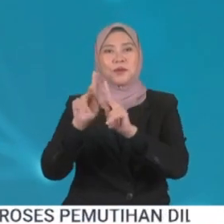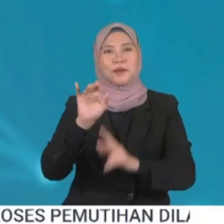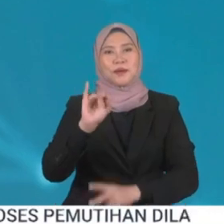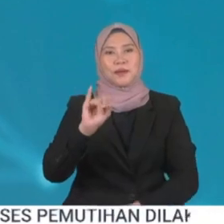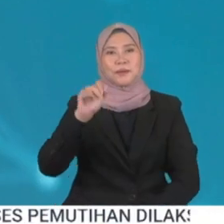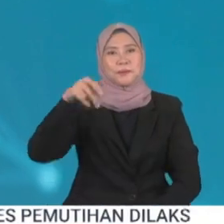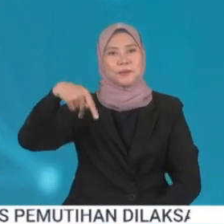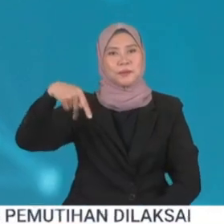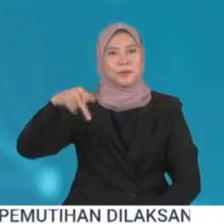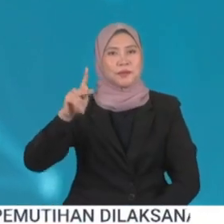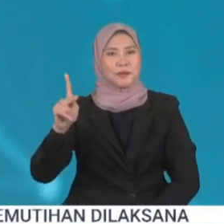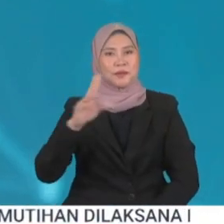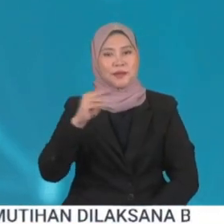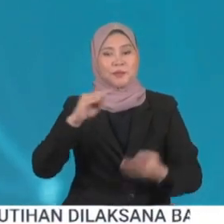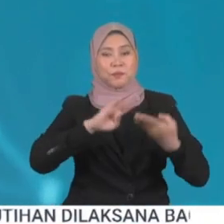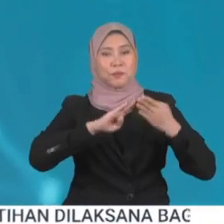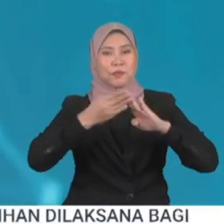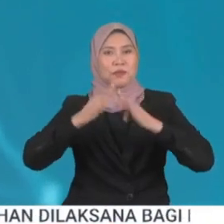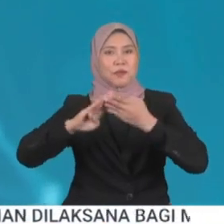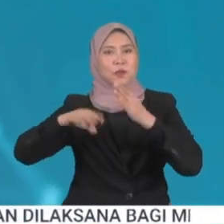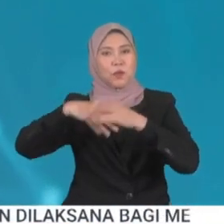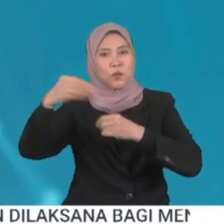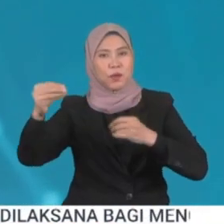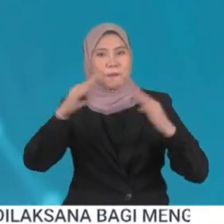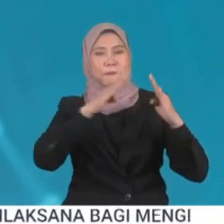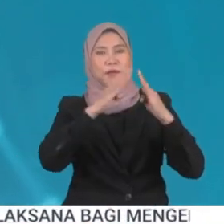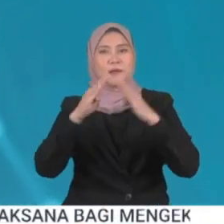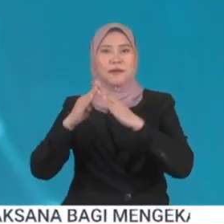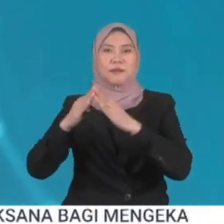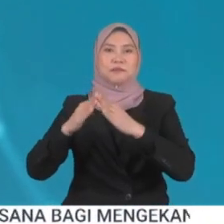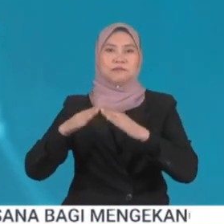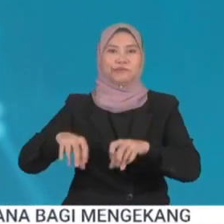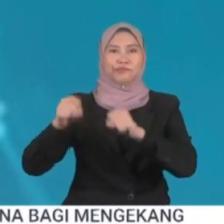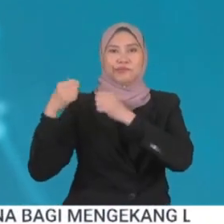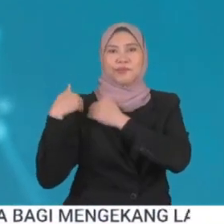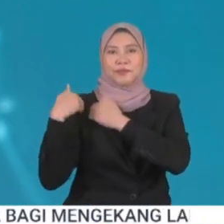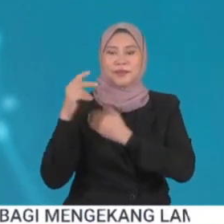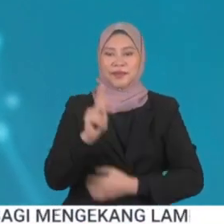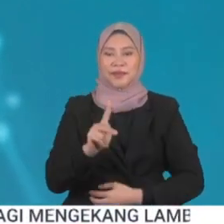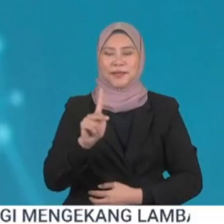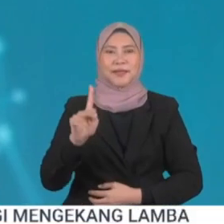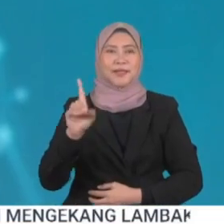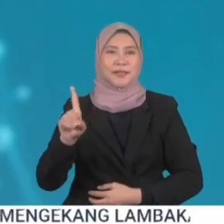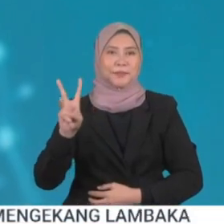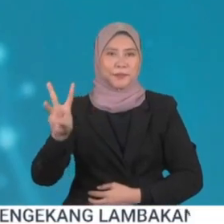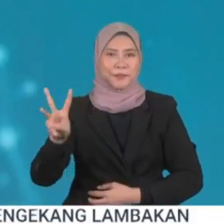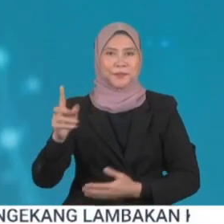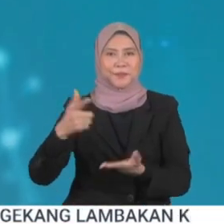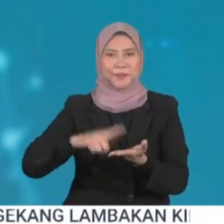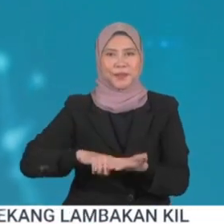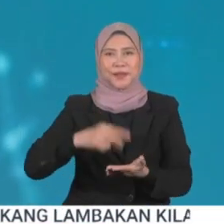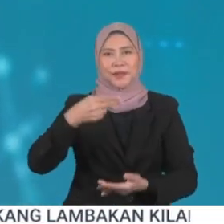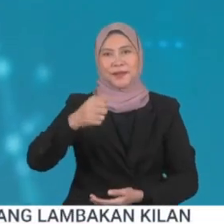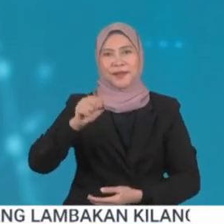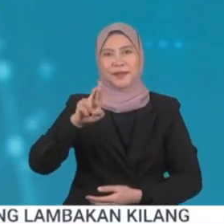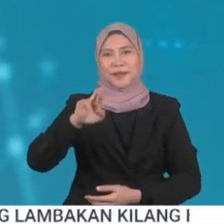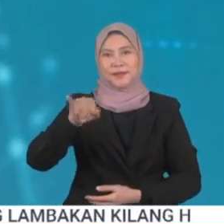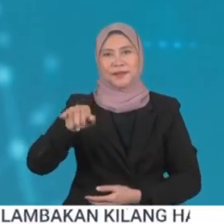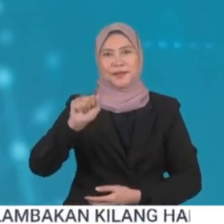ippk dan komuniti luar Bandar kendalian kkdw perinciannya kita bersama